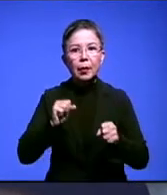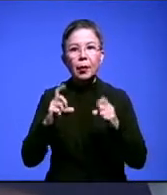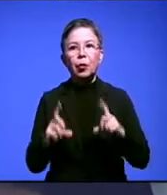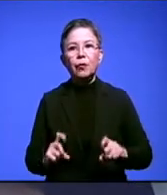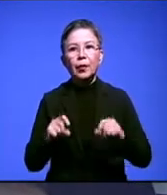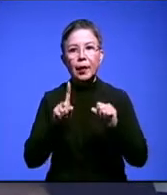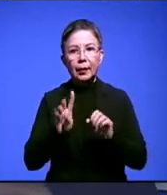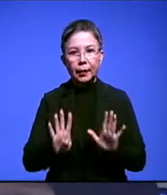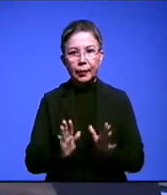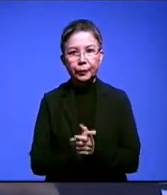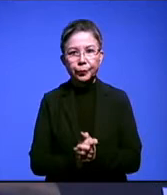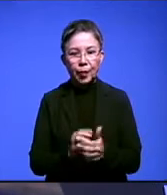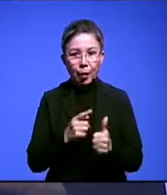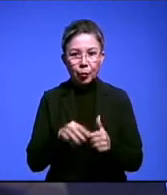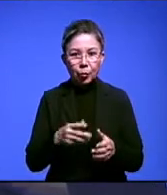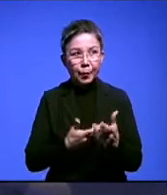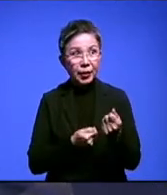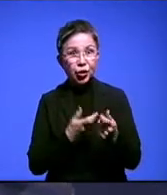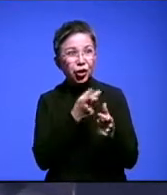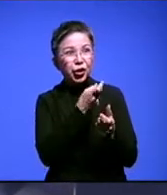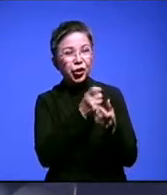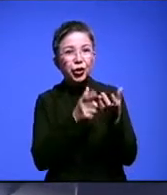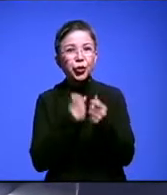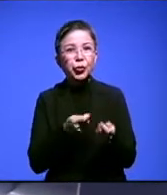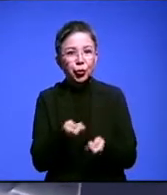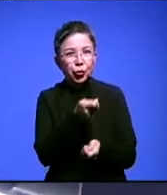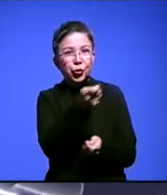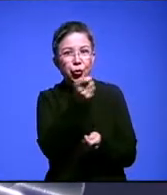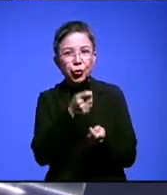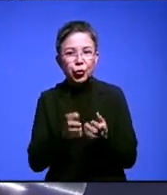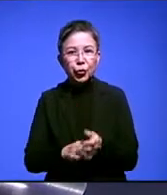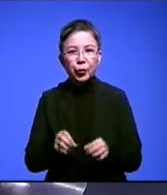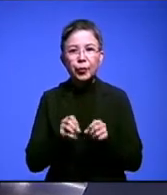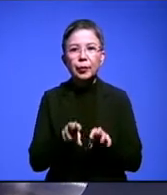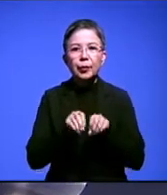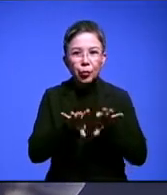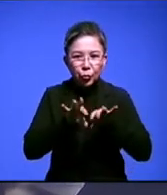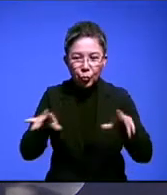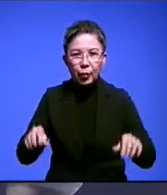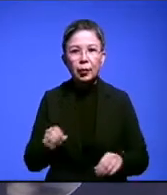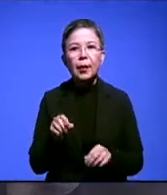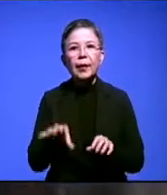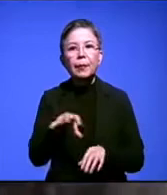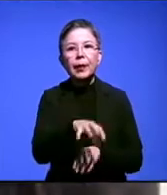COVID-19. Pembersihan meliputi penggunaan cairan disinfektan yang disemprotkan ke lokasi yang banyak diakses publik.